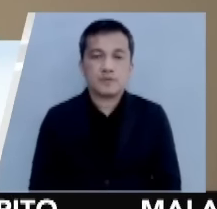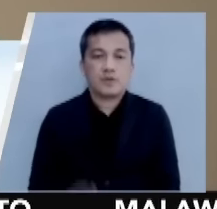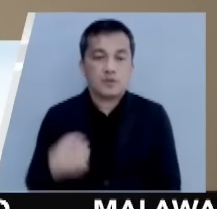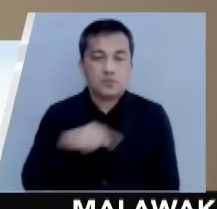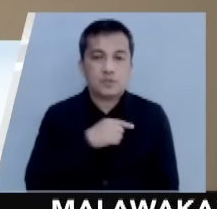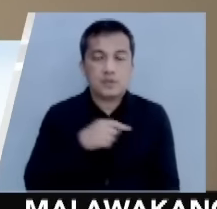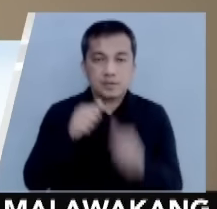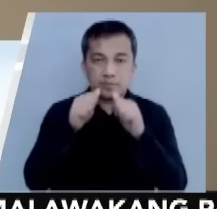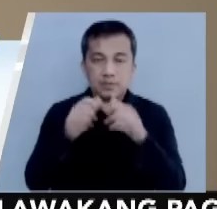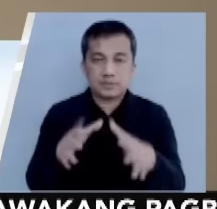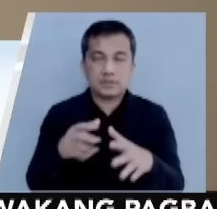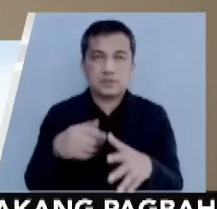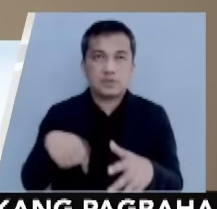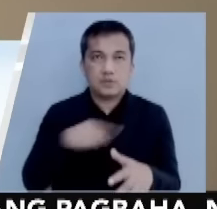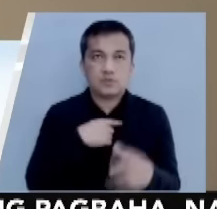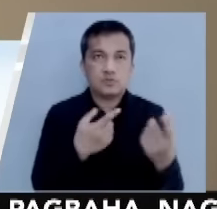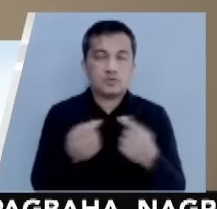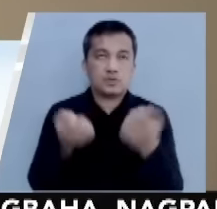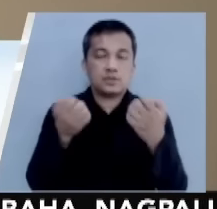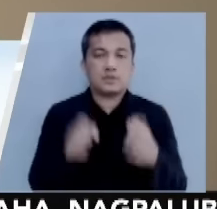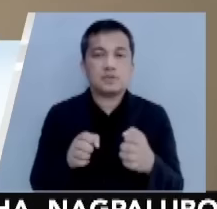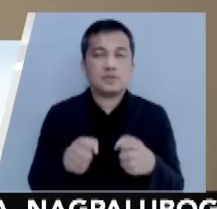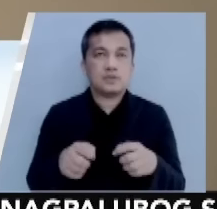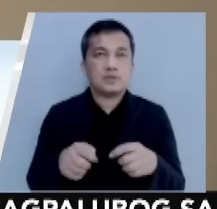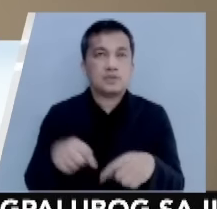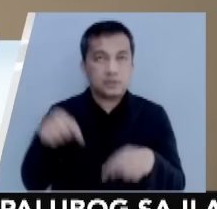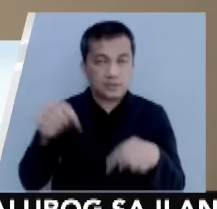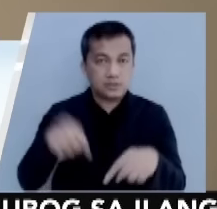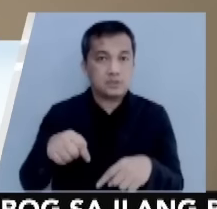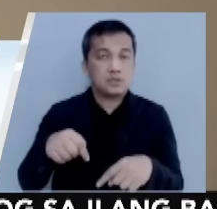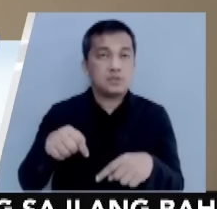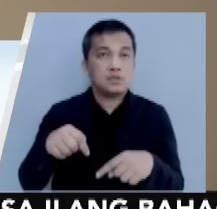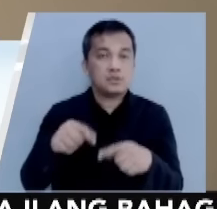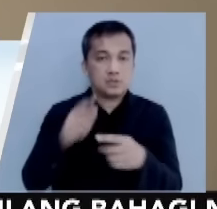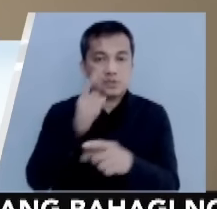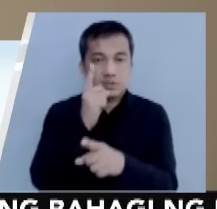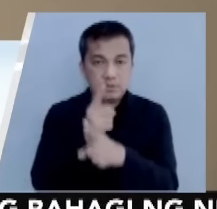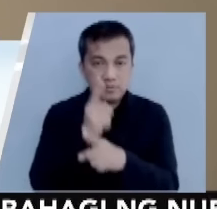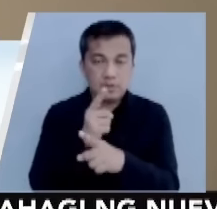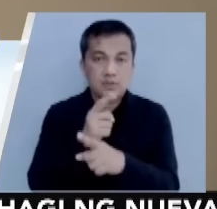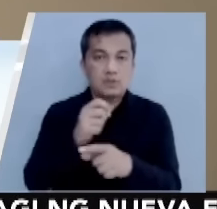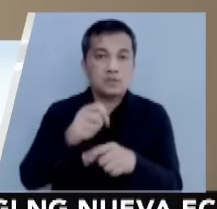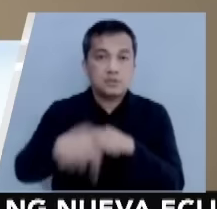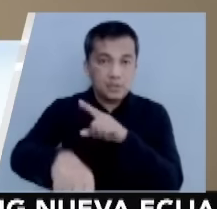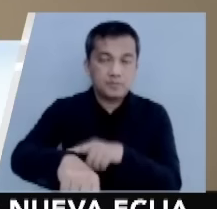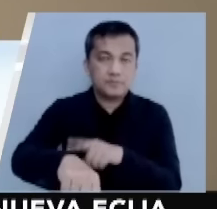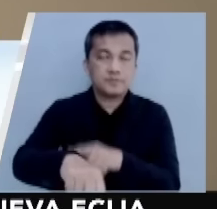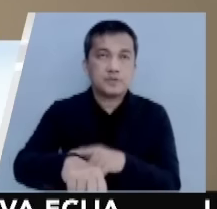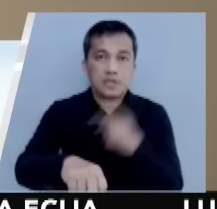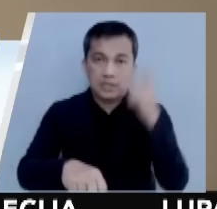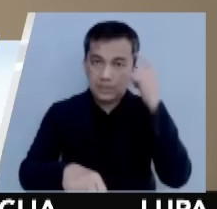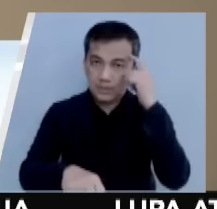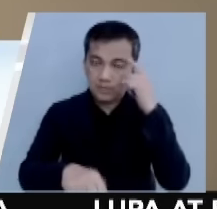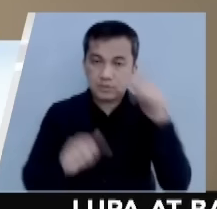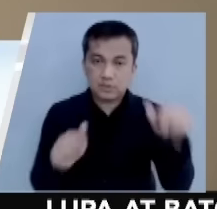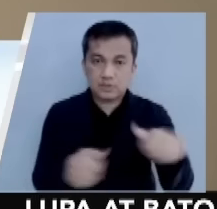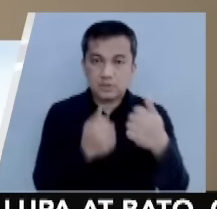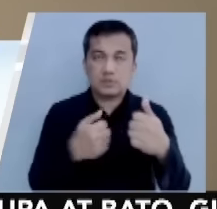event as it is a particularly appropriate time considering the challenges that our